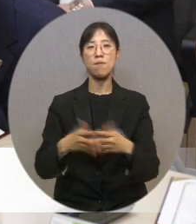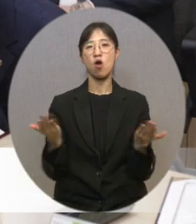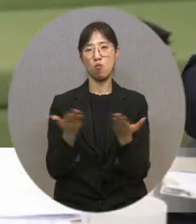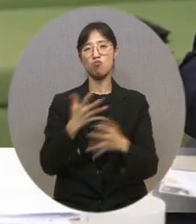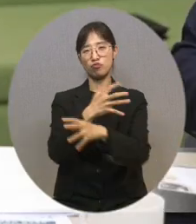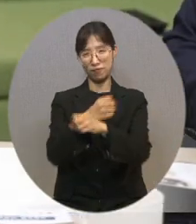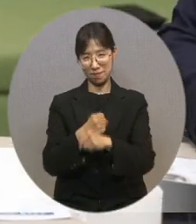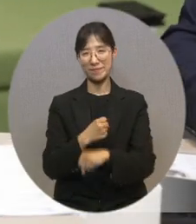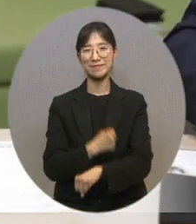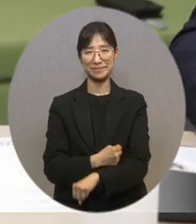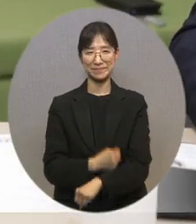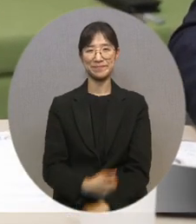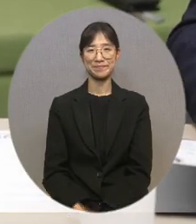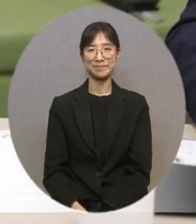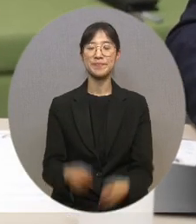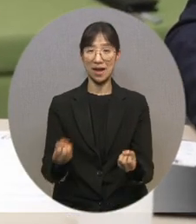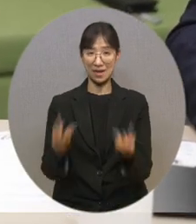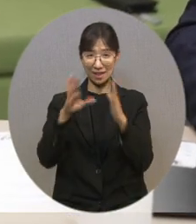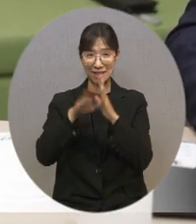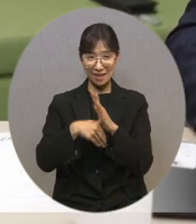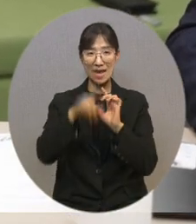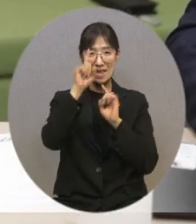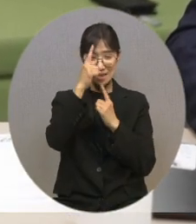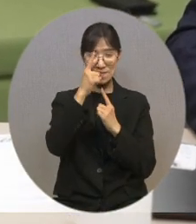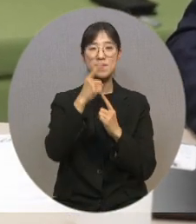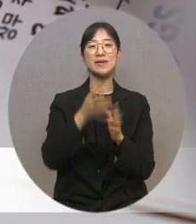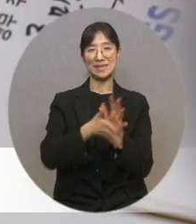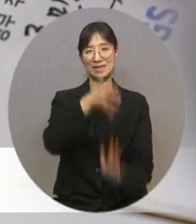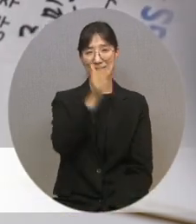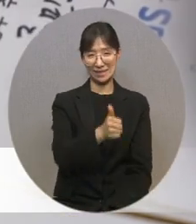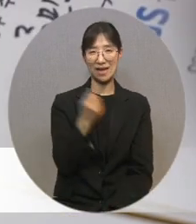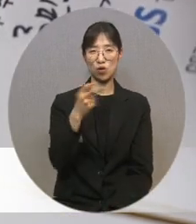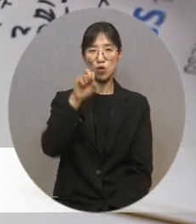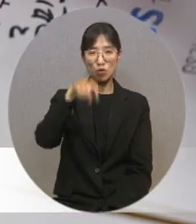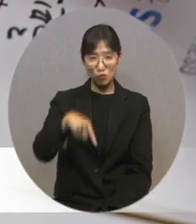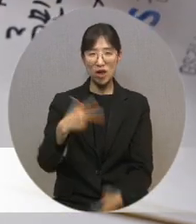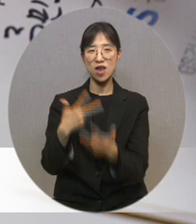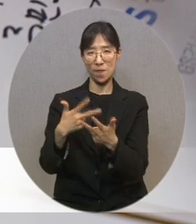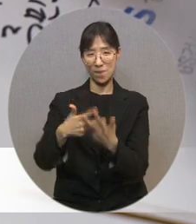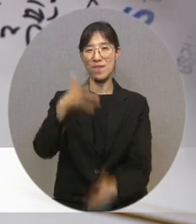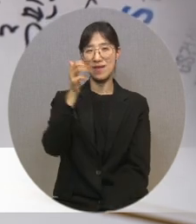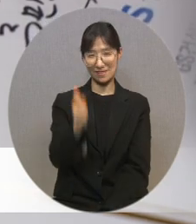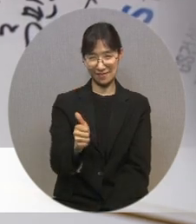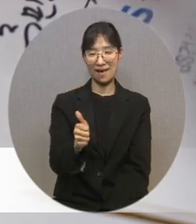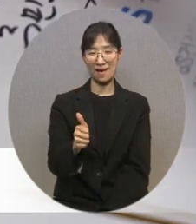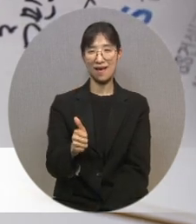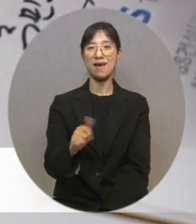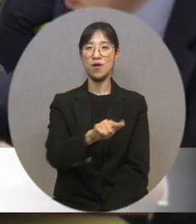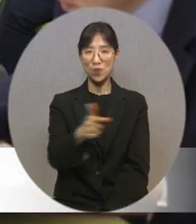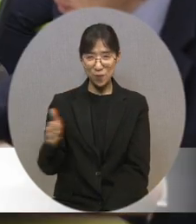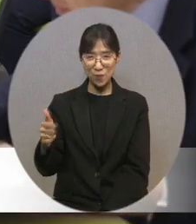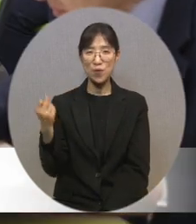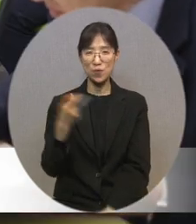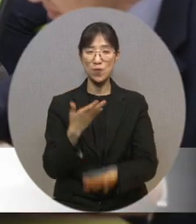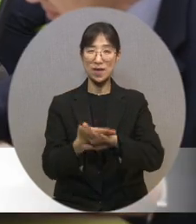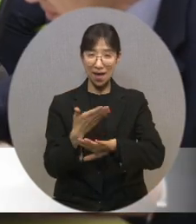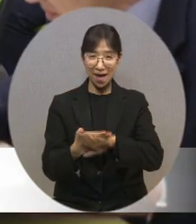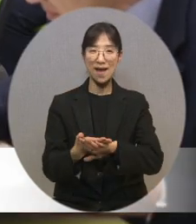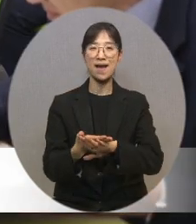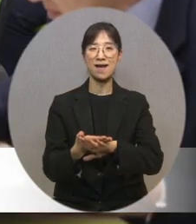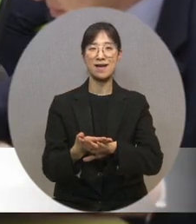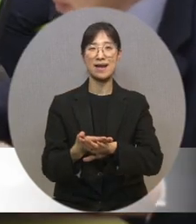체결했습니다. 협약식에는 이범석 청주시장과 우종찬 대한전문건설협회 충청북도 회장을